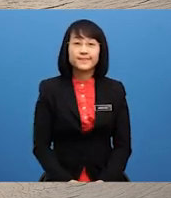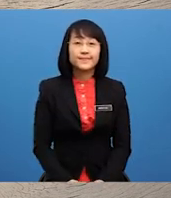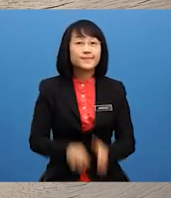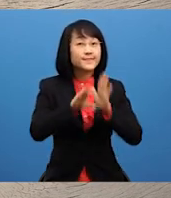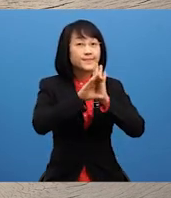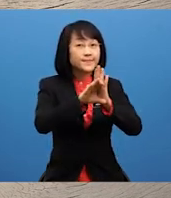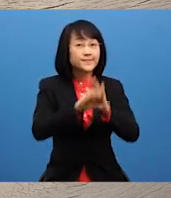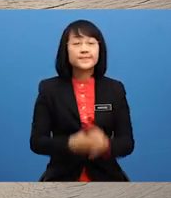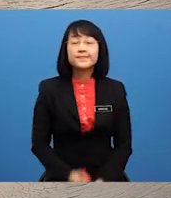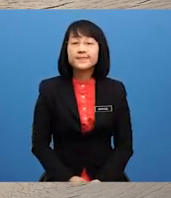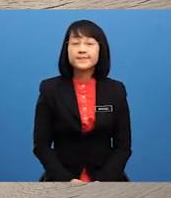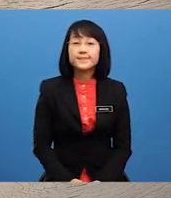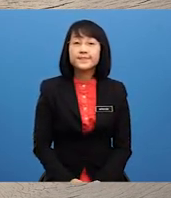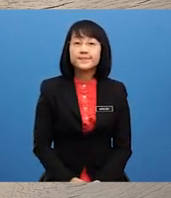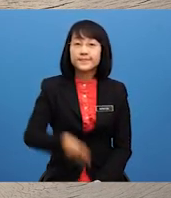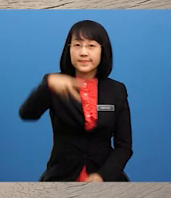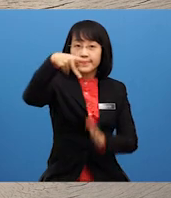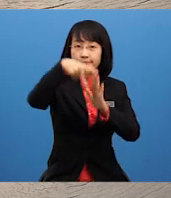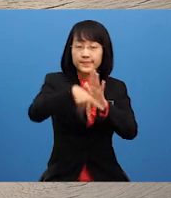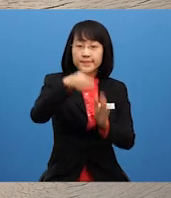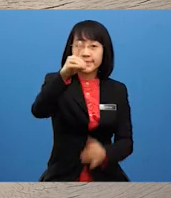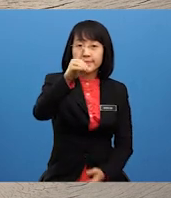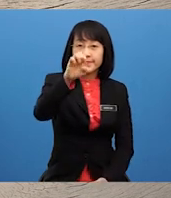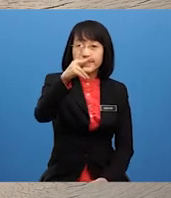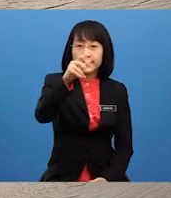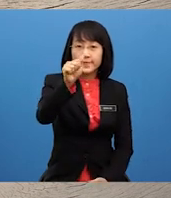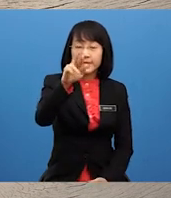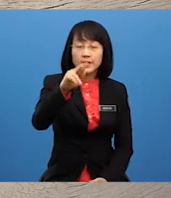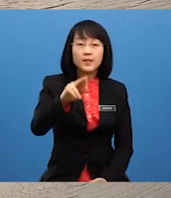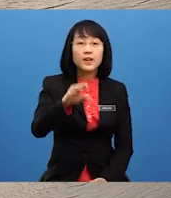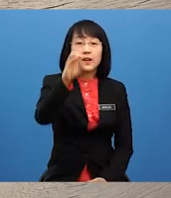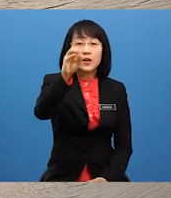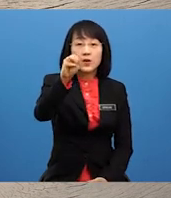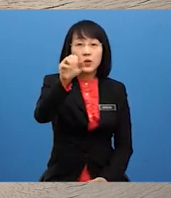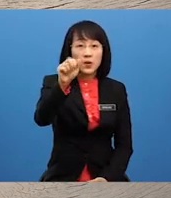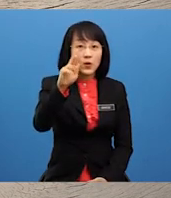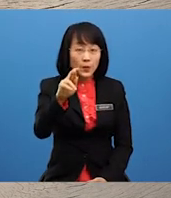Sebagai contoh, Pendekar Omah yang merupakan guru silat.